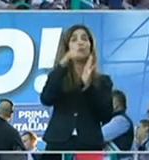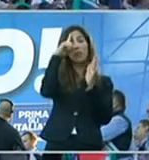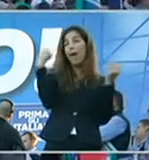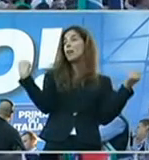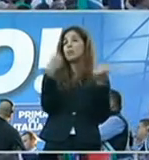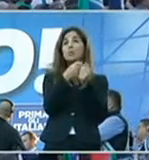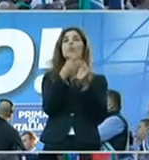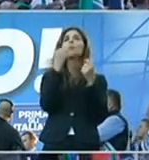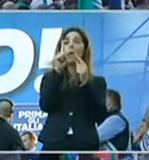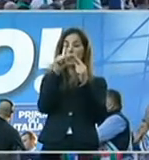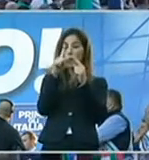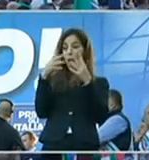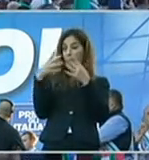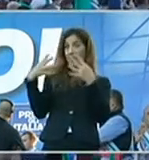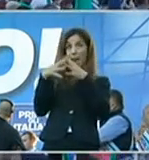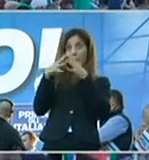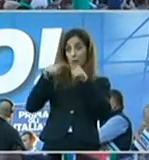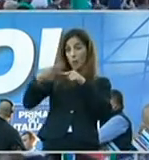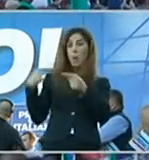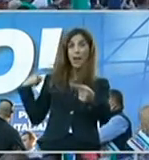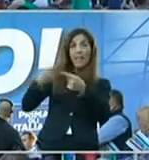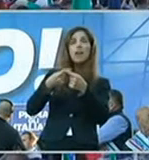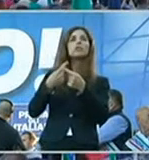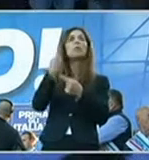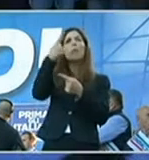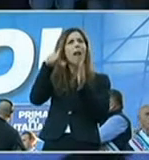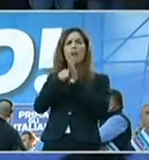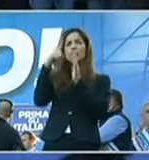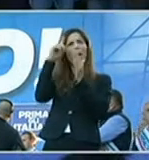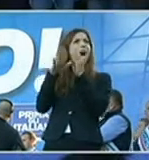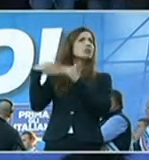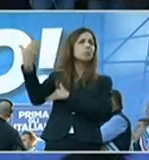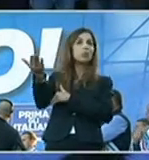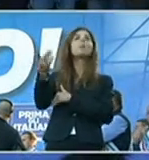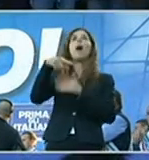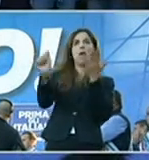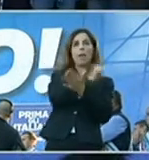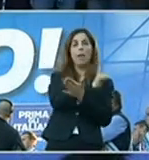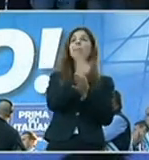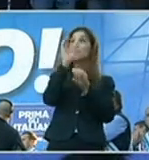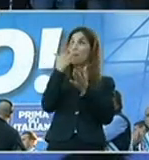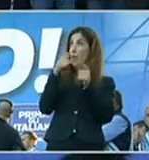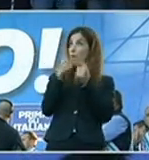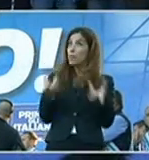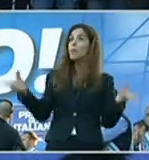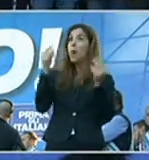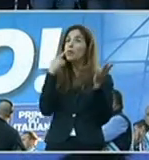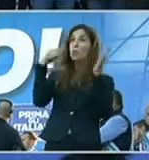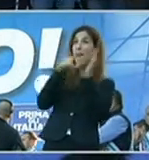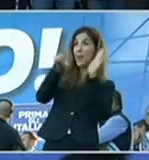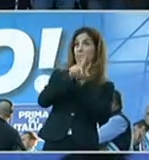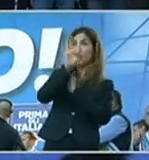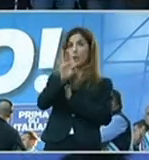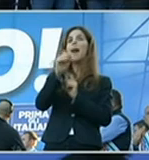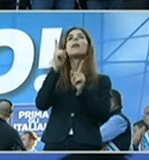nel dopoguerra. Daniela Preziosi, legge Fornero che in realtà non è stata veramente cancellata, ma quota 100 però è una